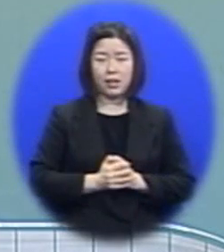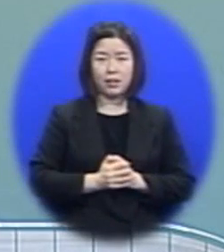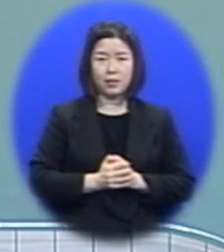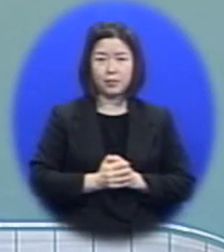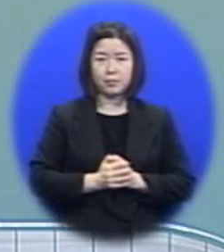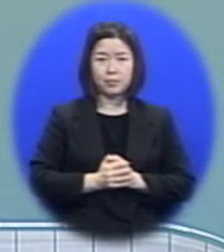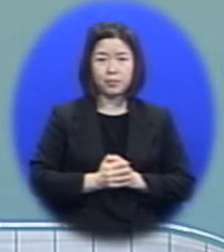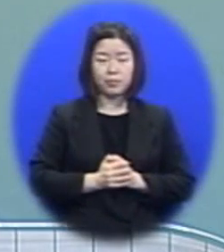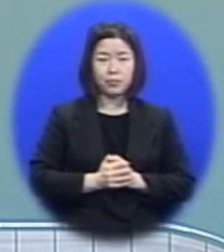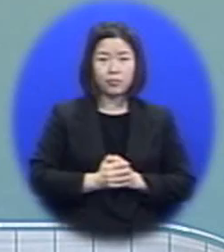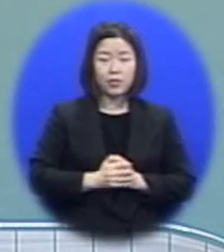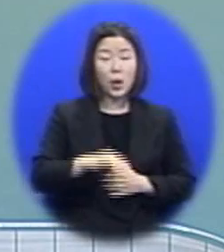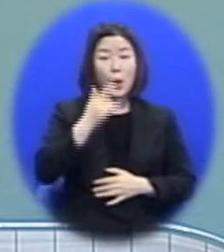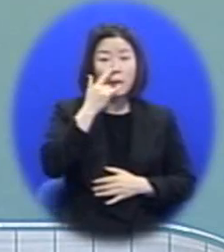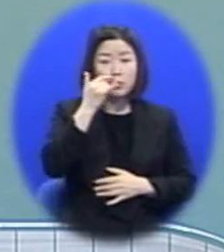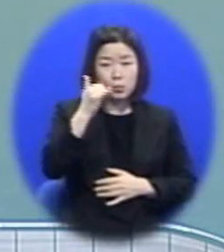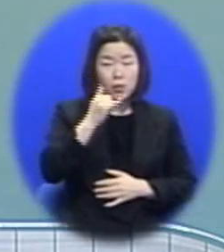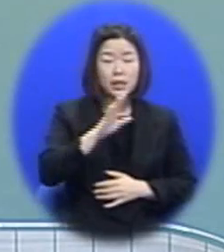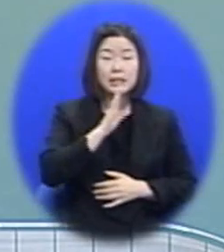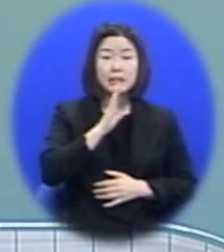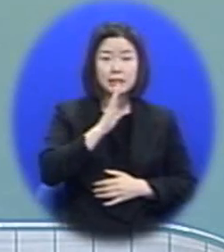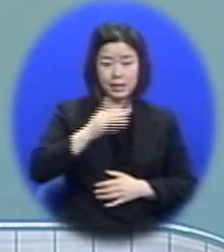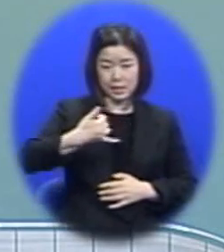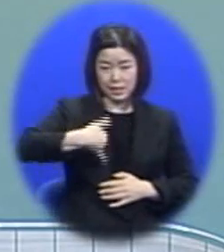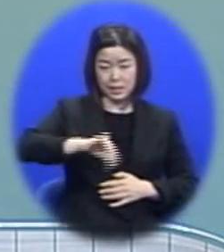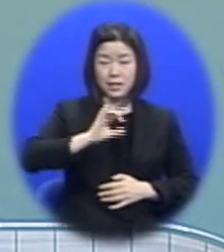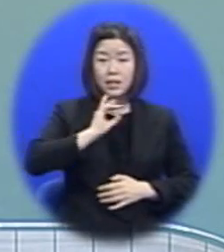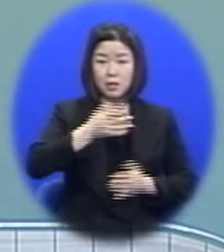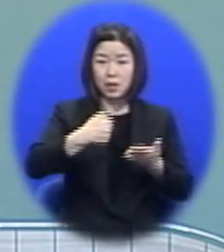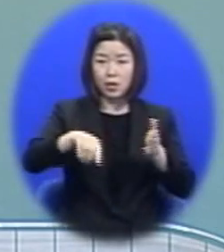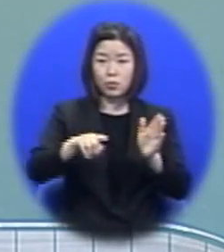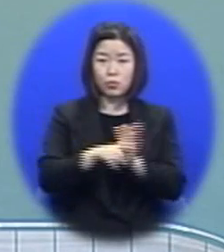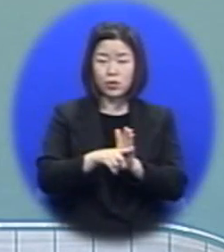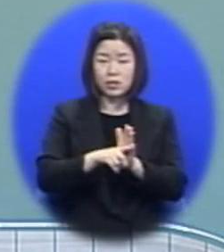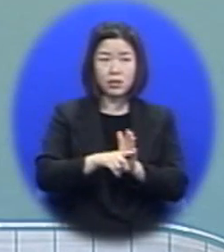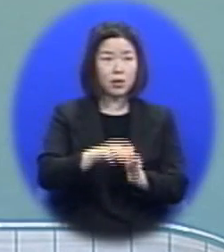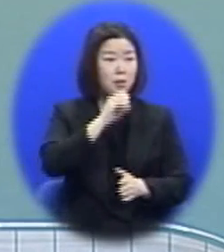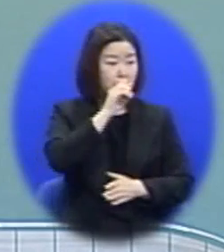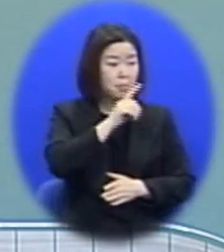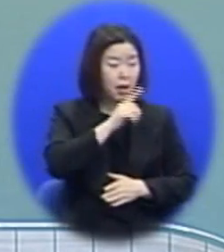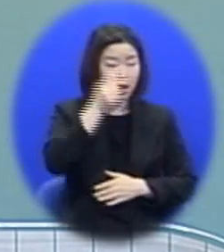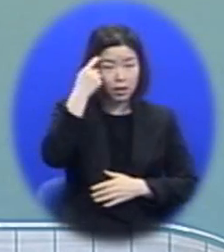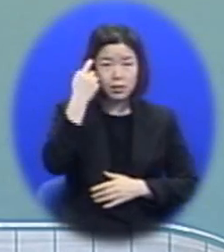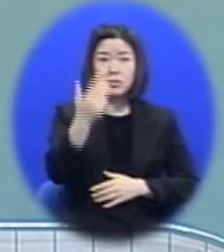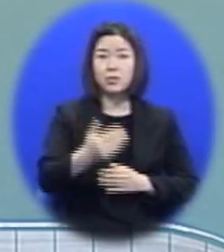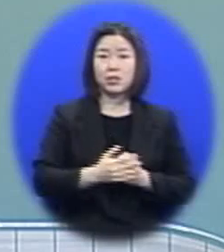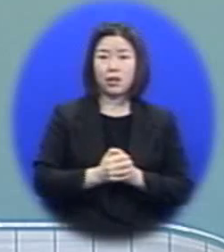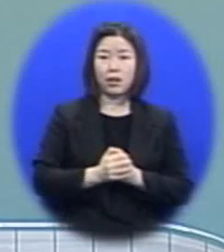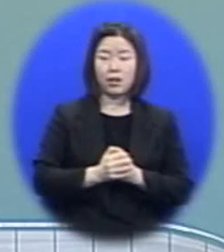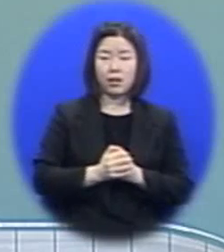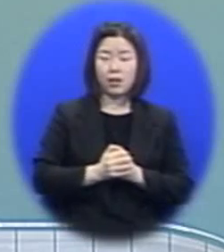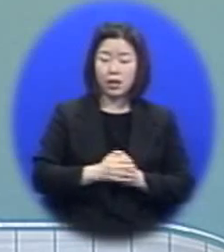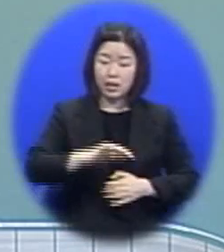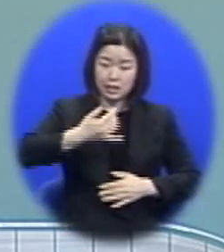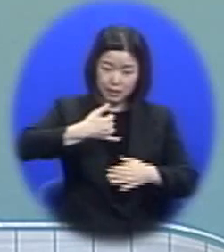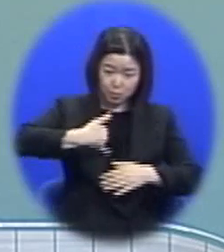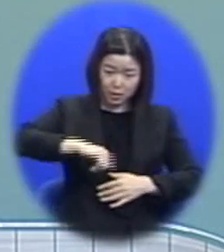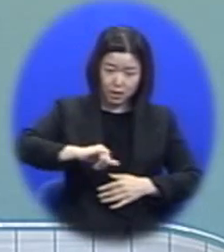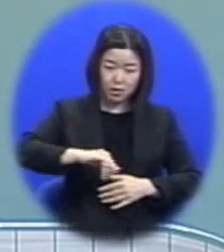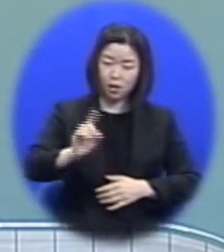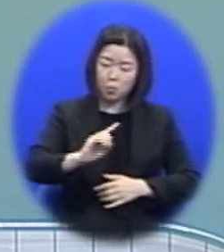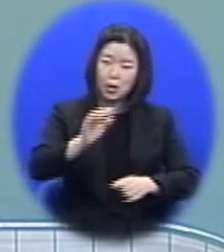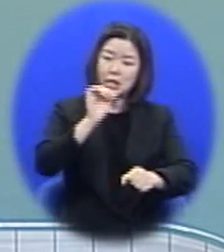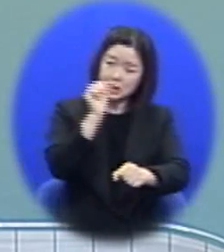살겠어 부모가 진짜 자녀만을 위해서 이야기하는 겁니까 자녀가 뭘 잘하고 못하는 거에 따라서 부모